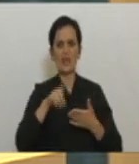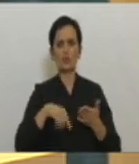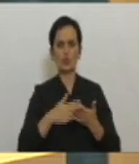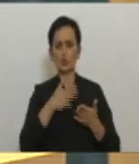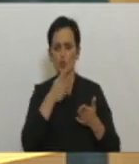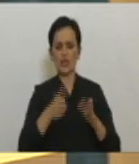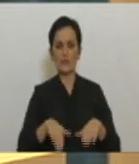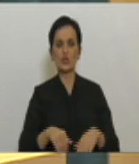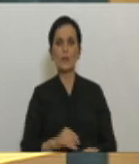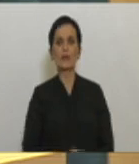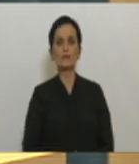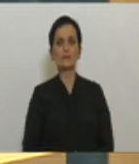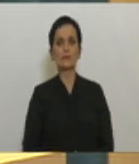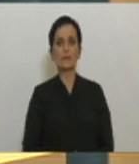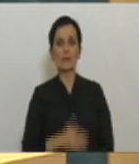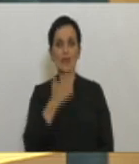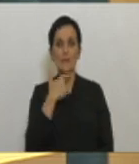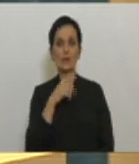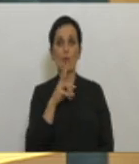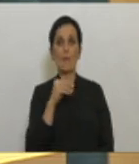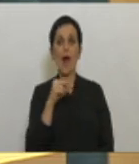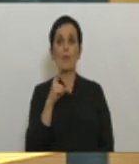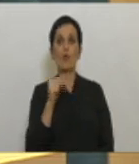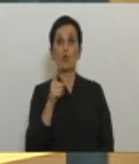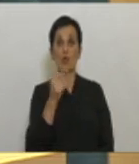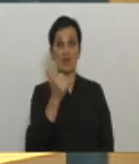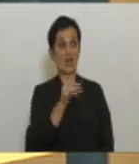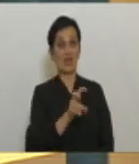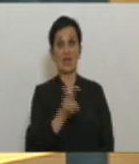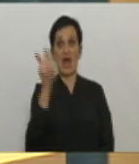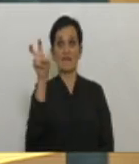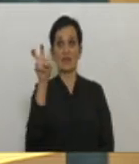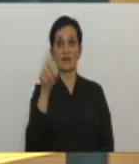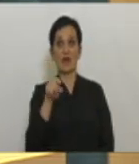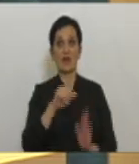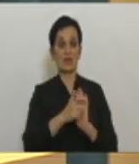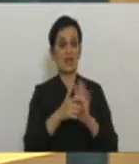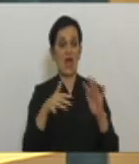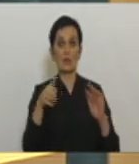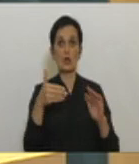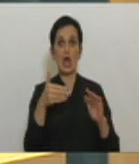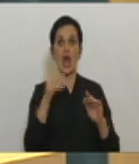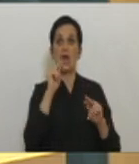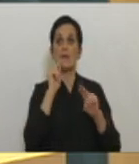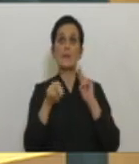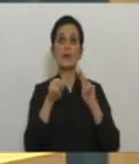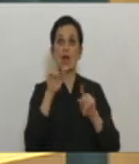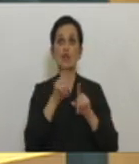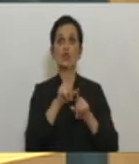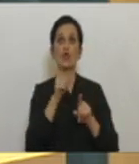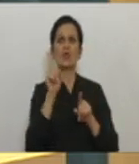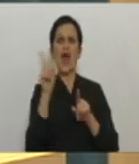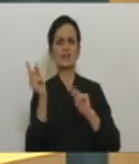ვარ ბატონო მამუკა რომელიც გავიდა დარბაზიდან რაღაც ბრალდებებს უყენებდა გია